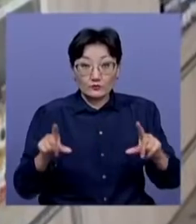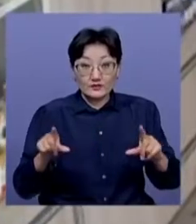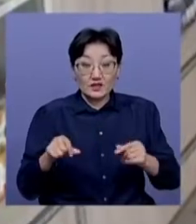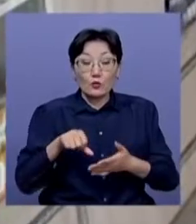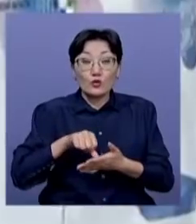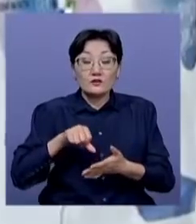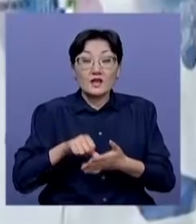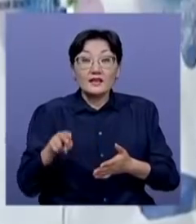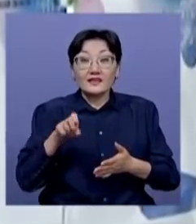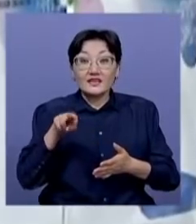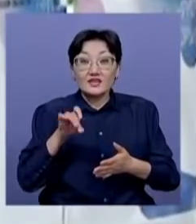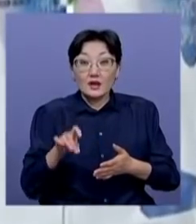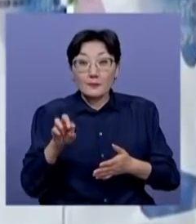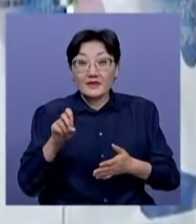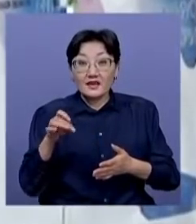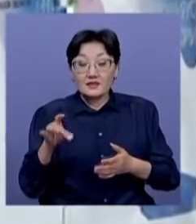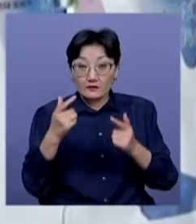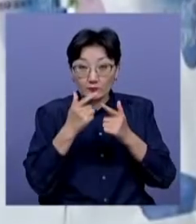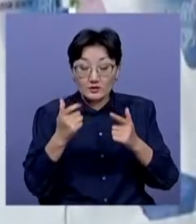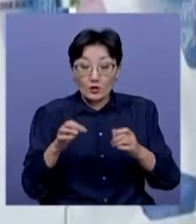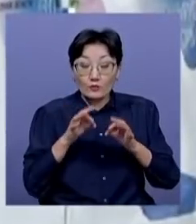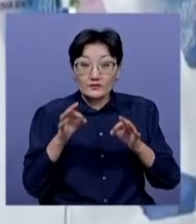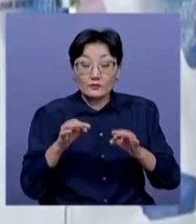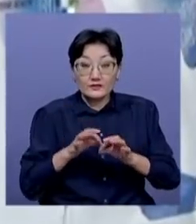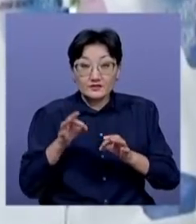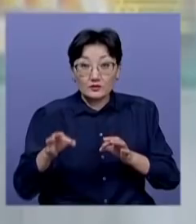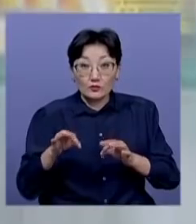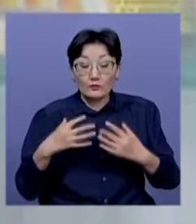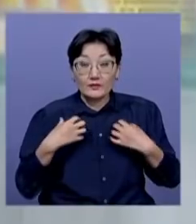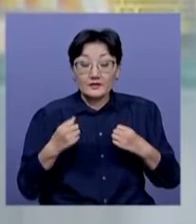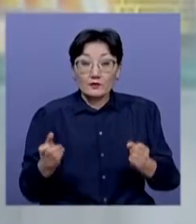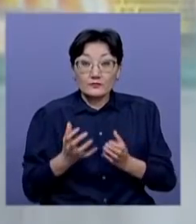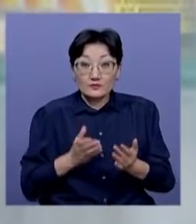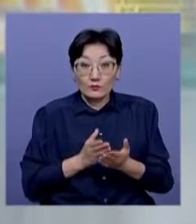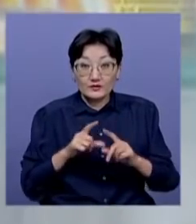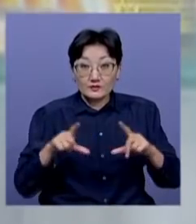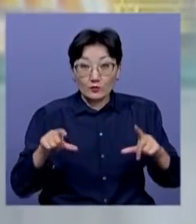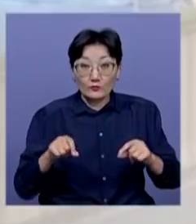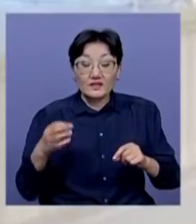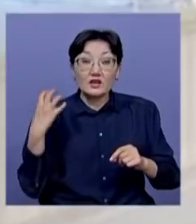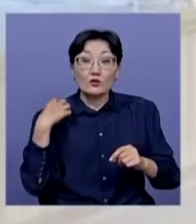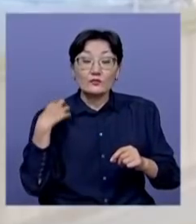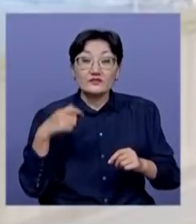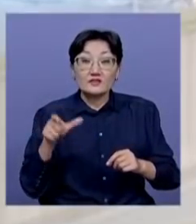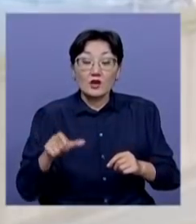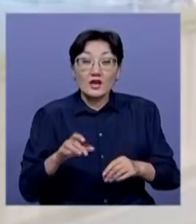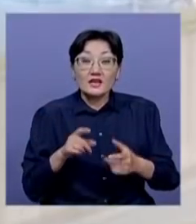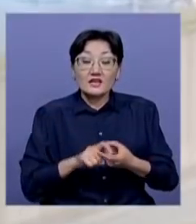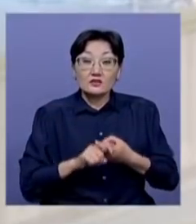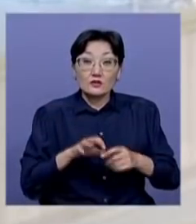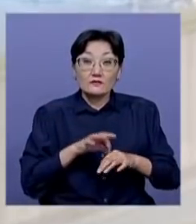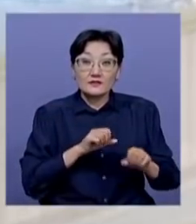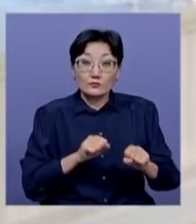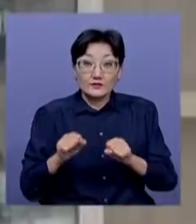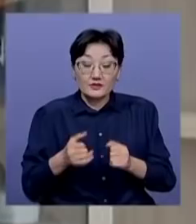агенттігінің өкілі Данияр Биғайдаров хабарлады. Айтуынша, өңірдің денсаулық сақтау басқармасының лауазымды тұлғалары коронавирустың алдын